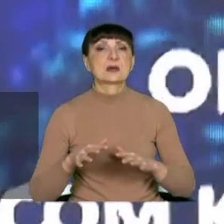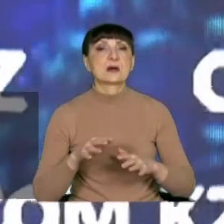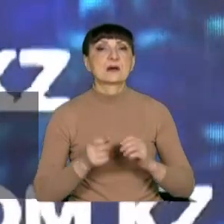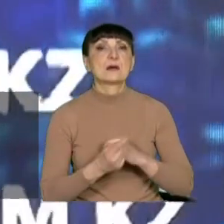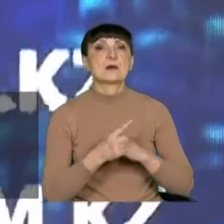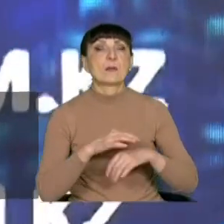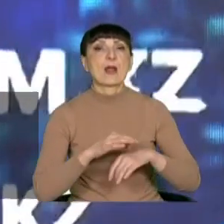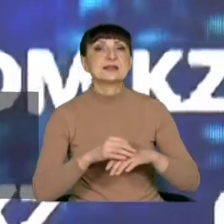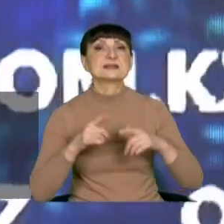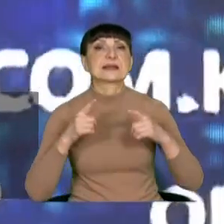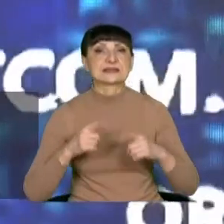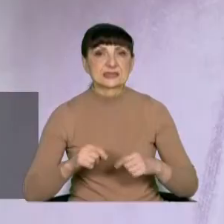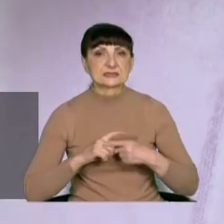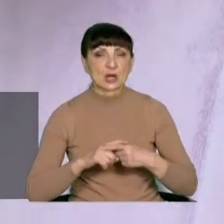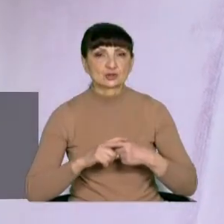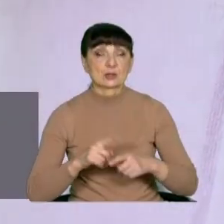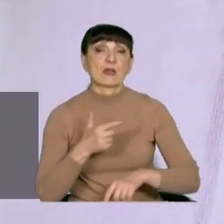скажем так, заражения.